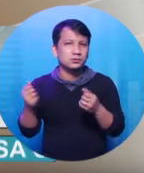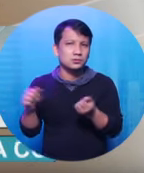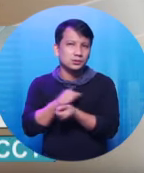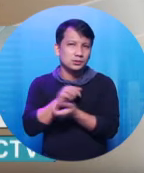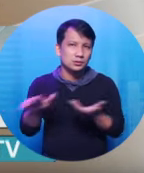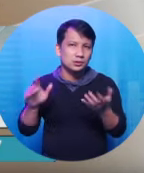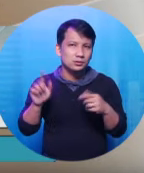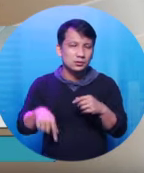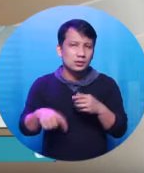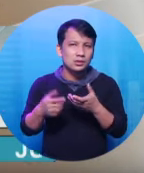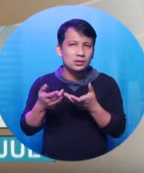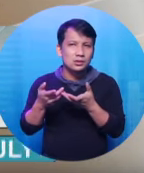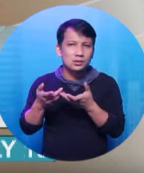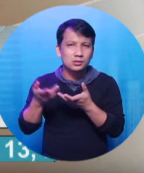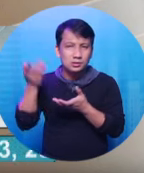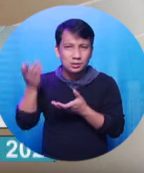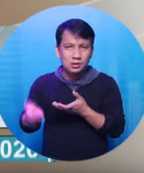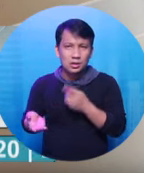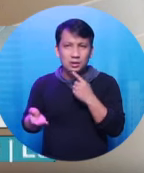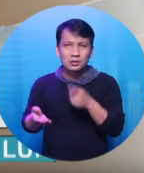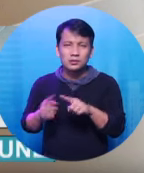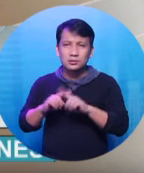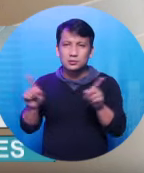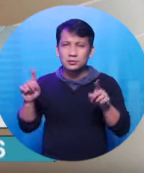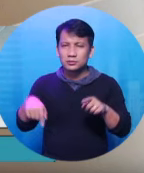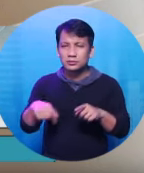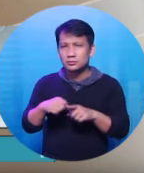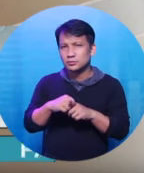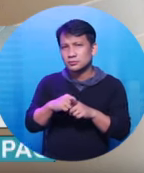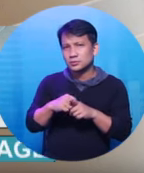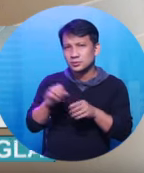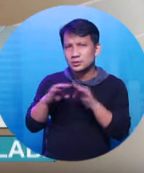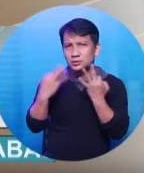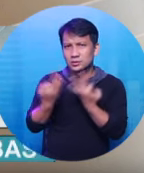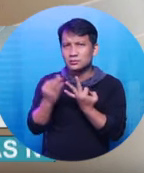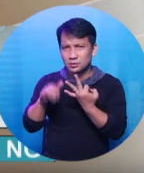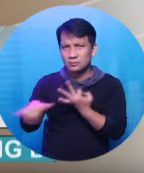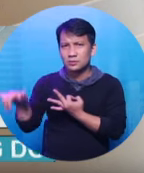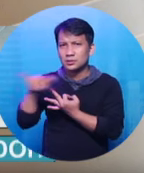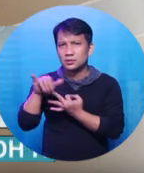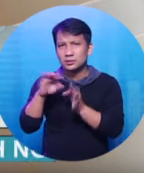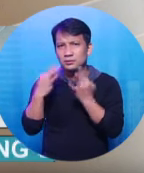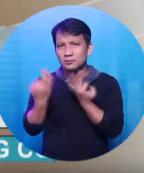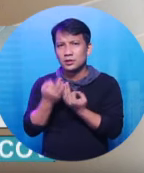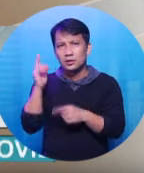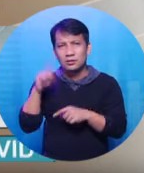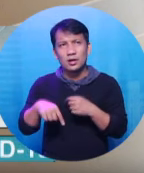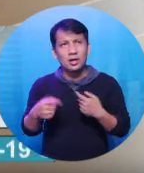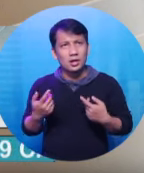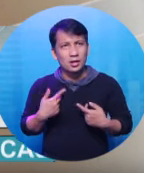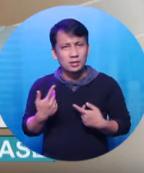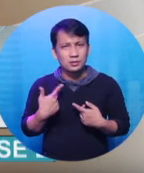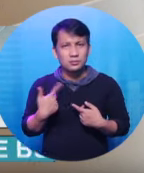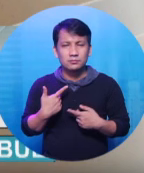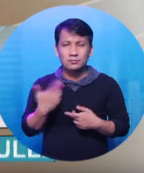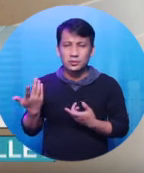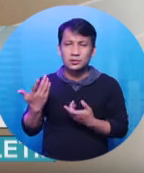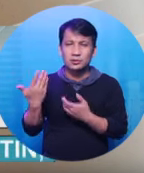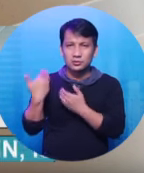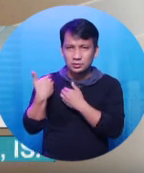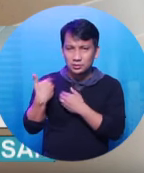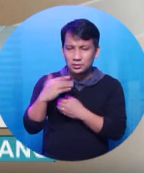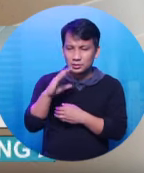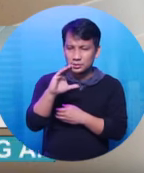sa reputation po ng ating complainant, pati na rin po sa mga kanyang kamag-anak siguro. So meron po tayong cyber-libel.